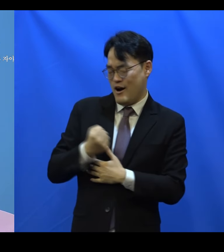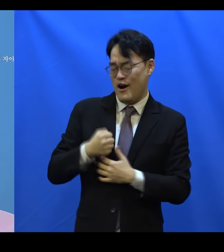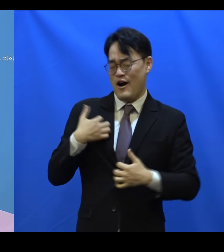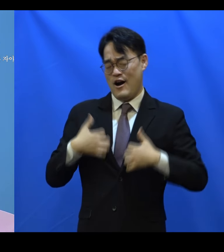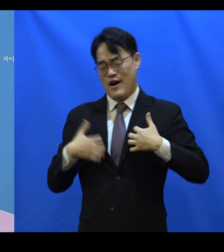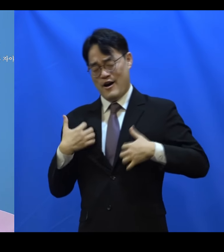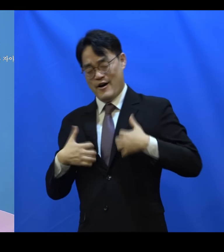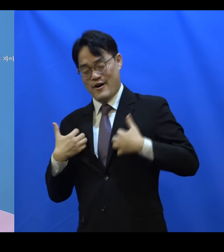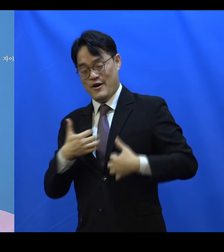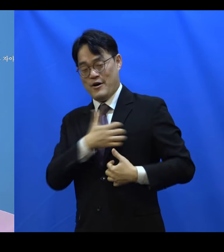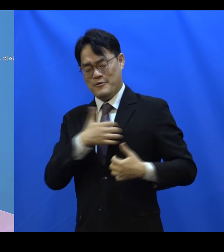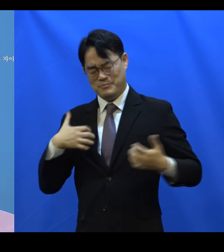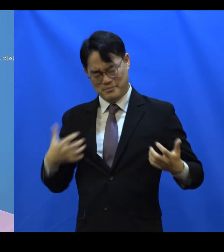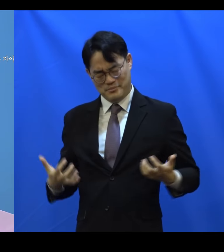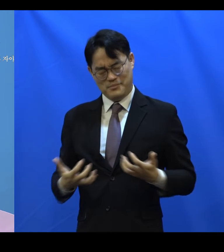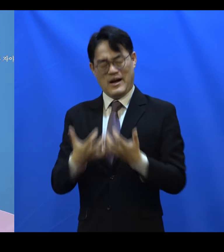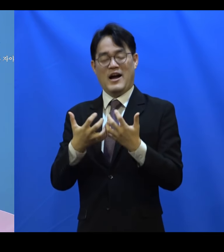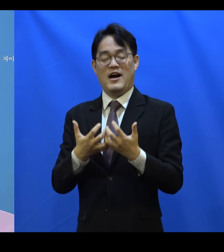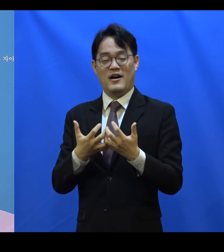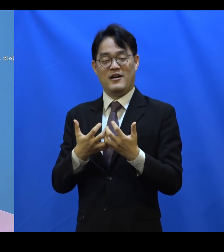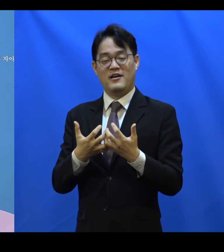마음껏 누려라.